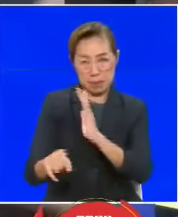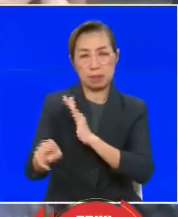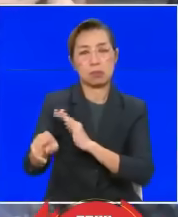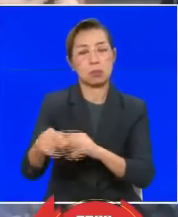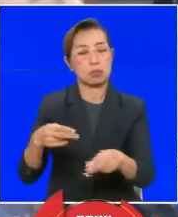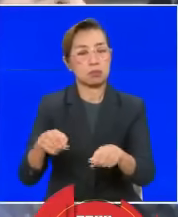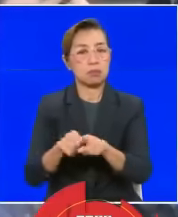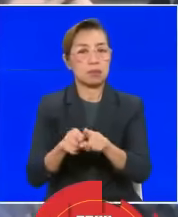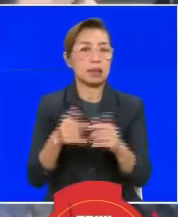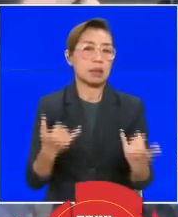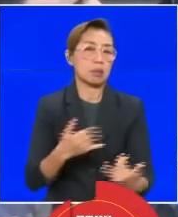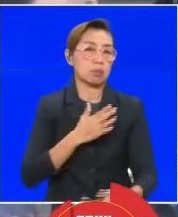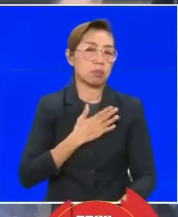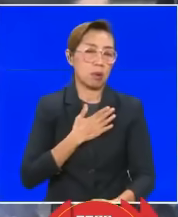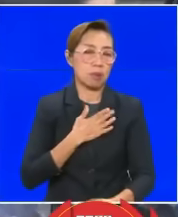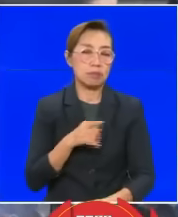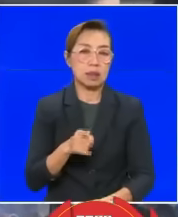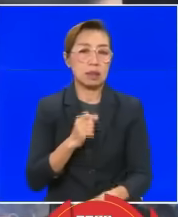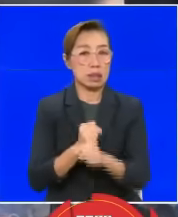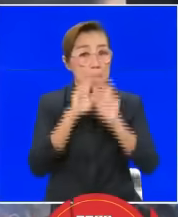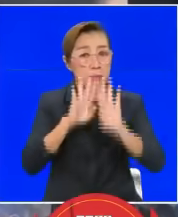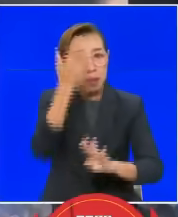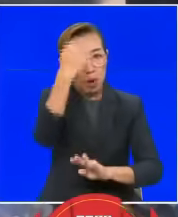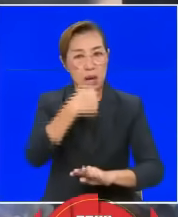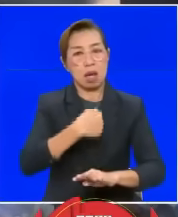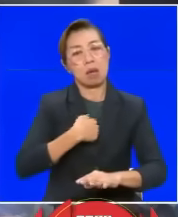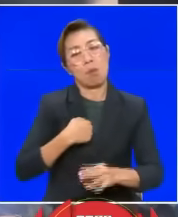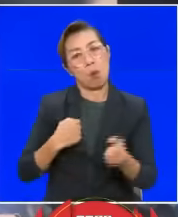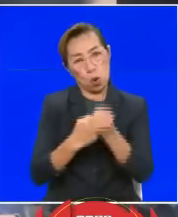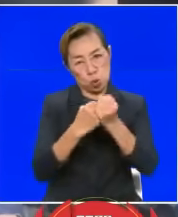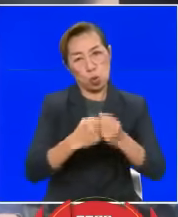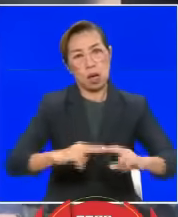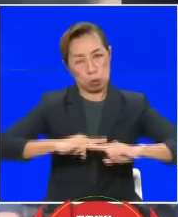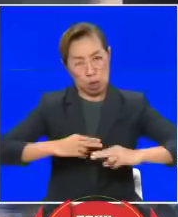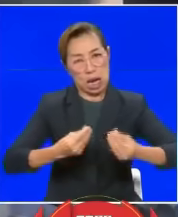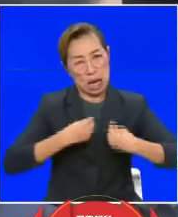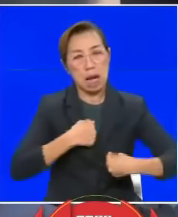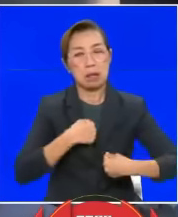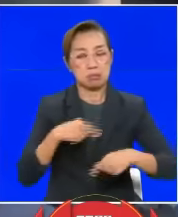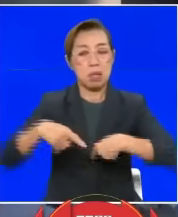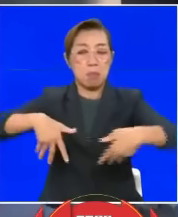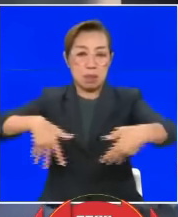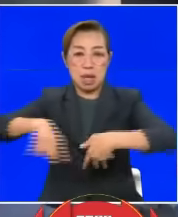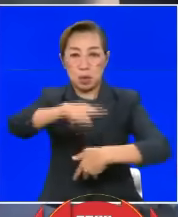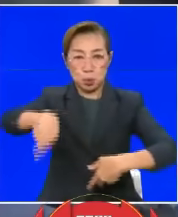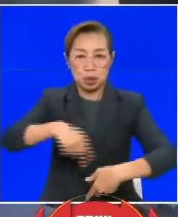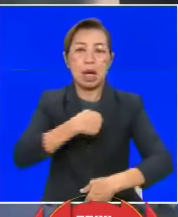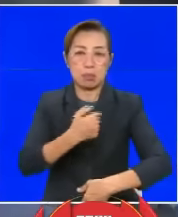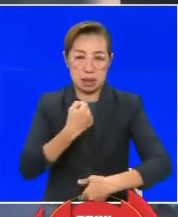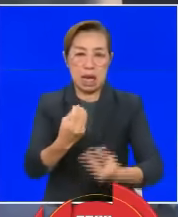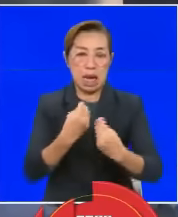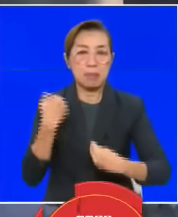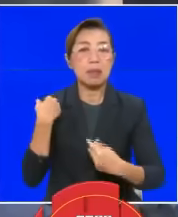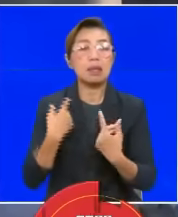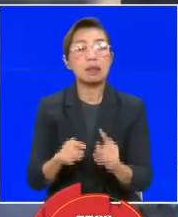ด้วยคือผมก็ต้องต่อสู้เพื่อตัวเองนะครับนะวันนี้เอ่อมีประชาชนอีกเยอะนะครับที่ให้ใจผมแต่ว่ามันเราไม่